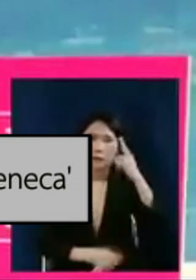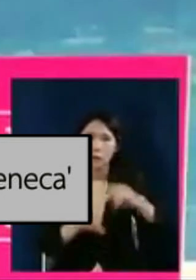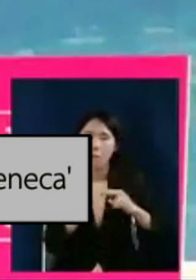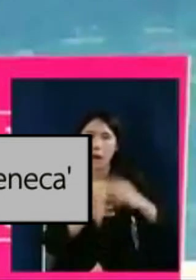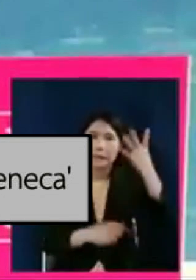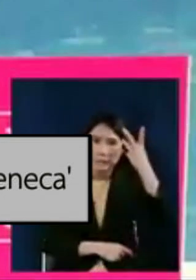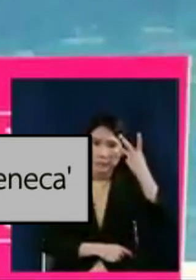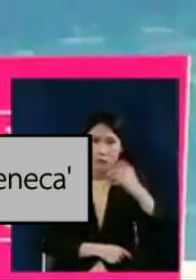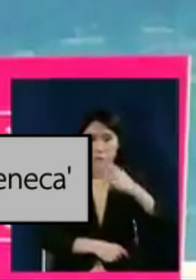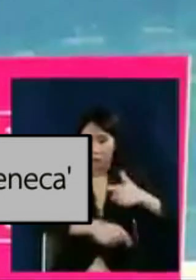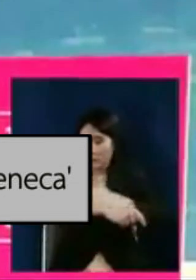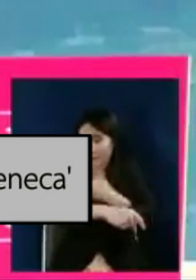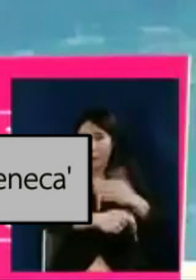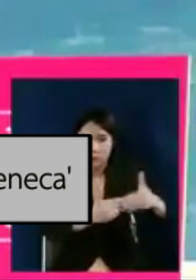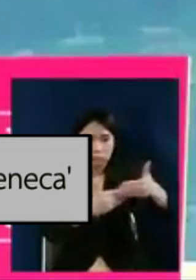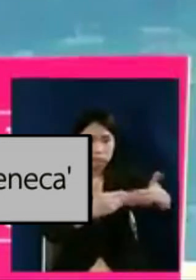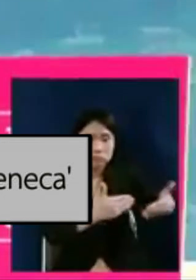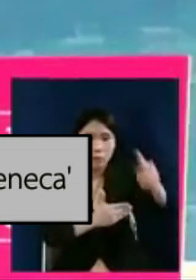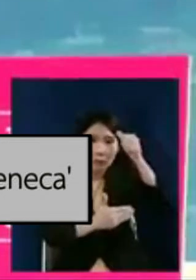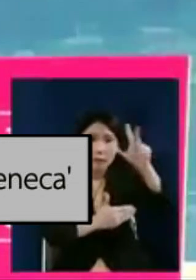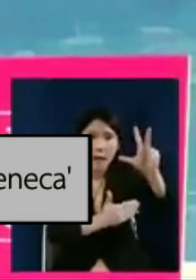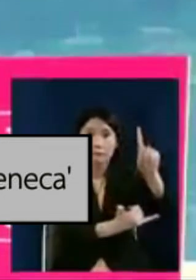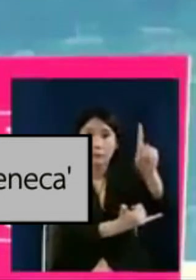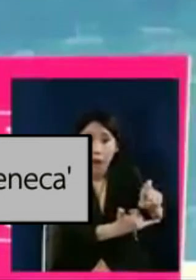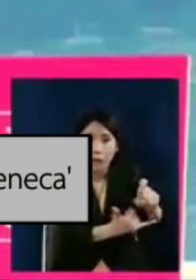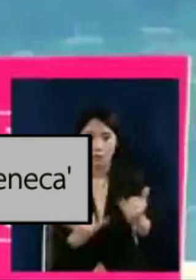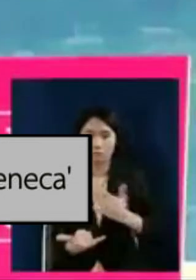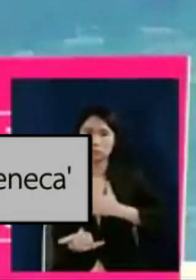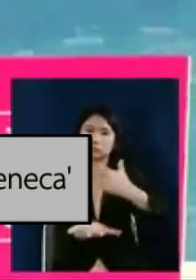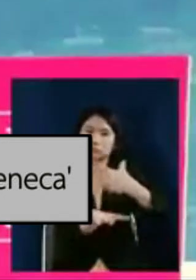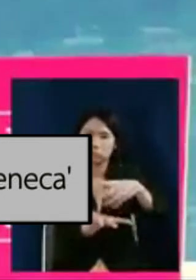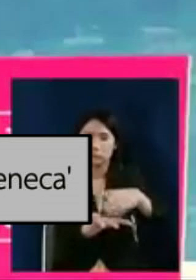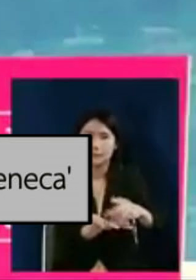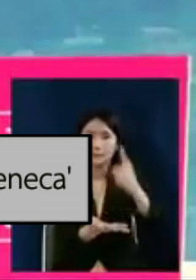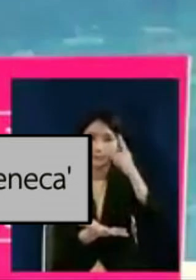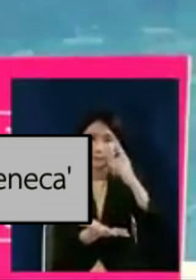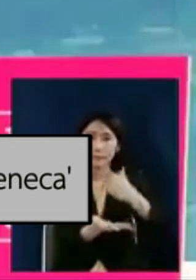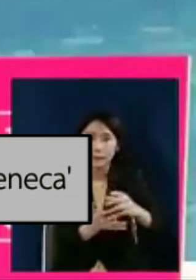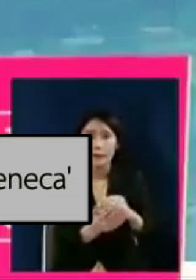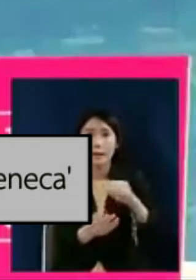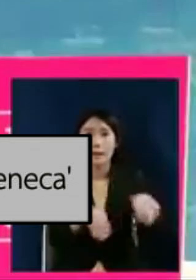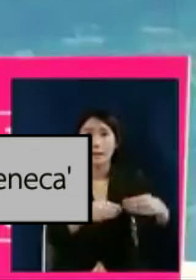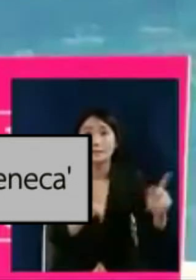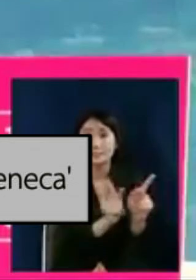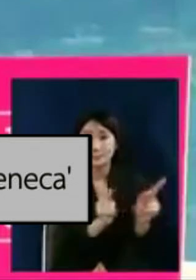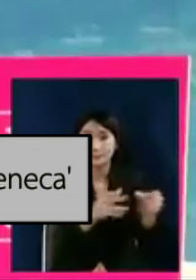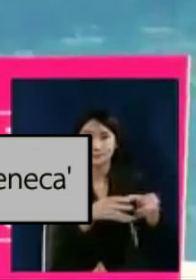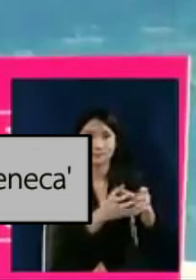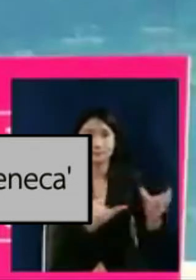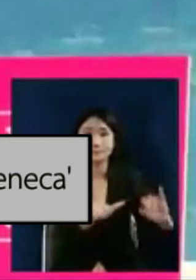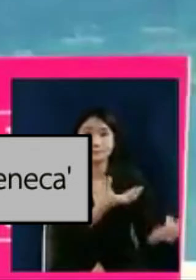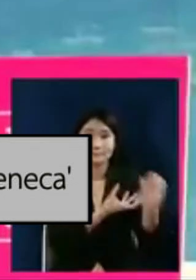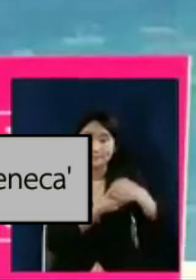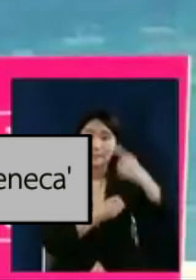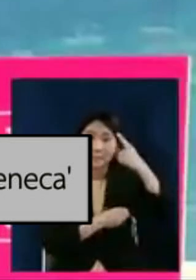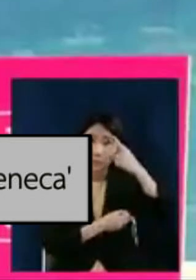ซีเรียสมากนะฮะผมก็ต้องต้องรีบรายงานทันทีเลยทั้งรายงานคณะกรรมการจริยธรรมแล้วราย